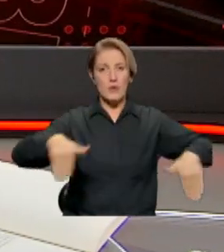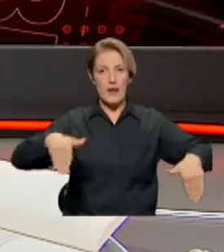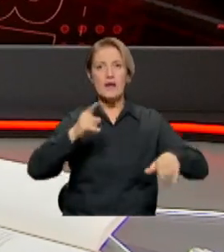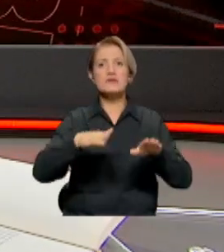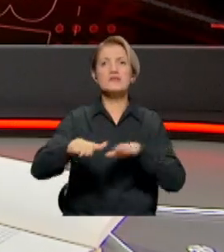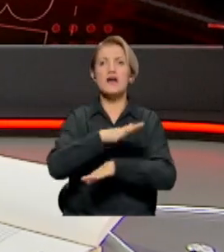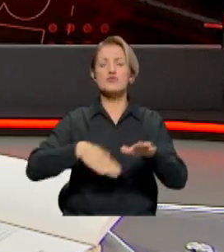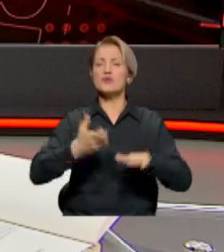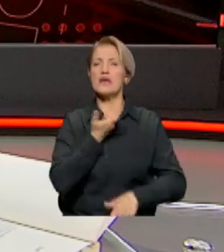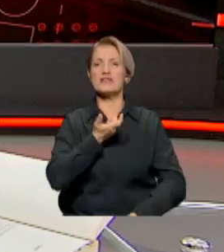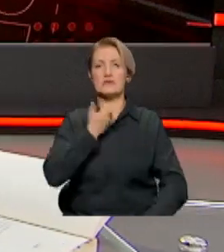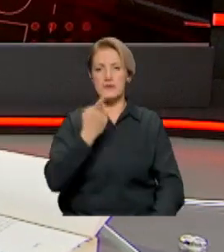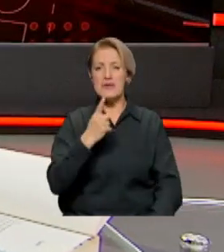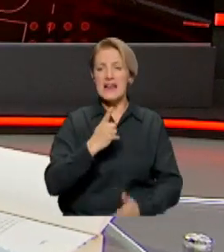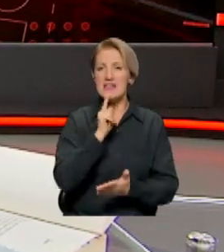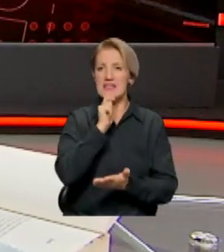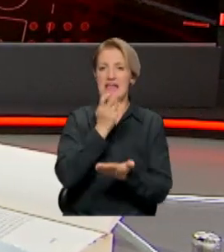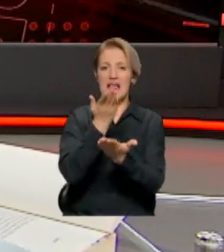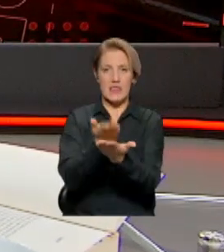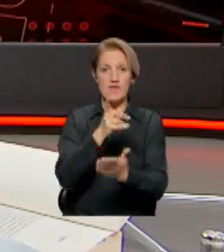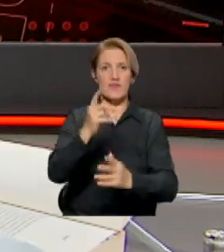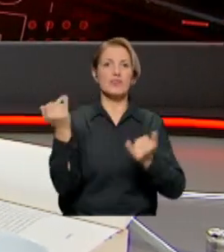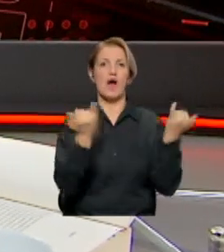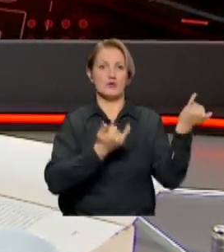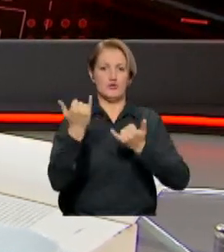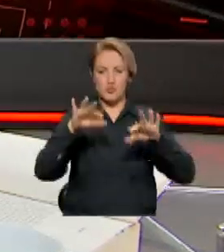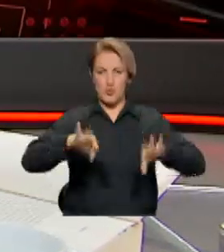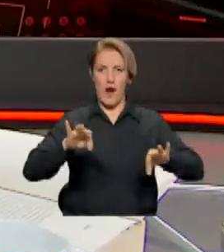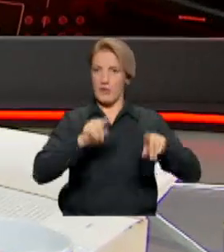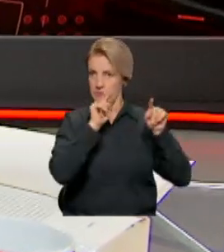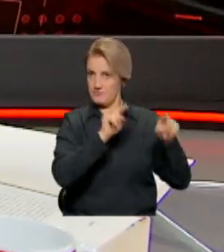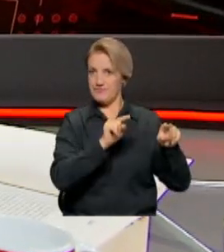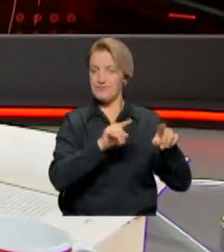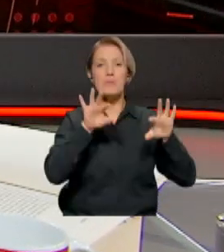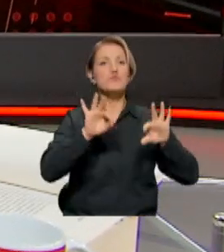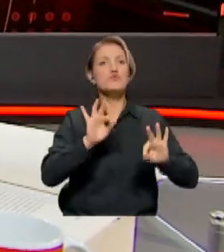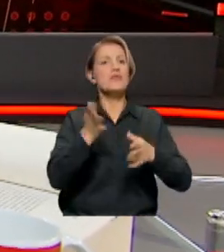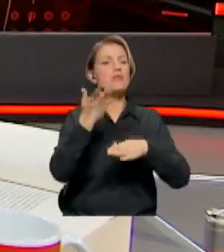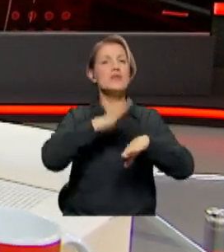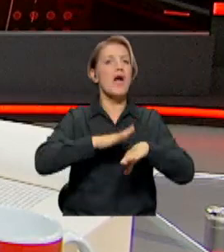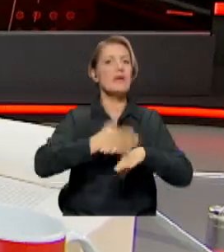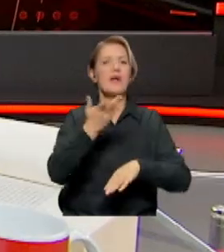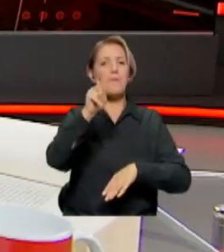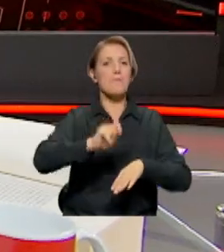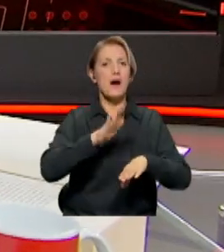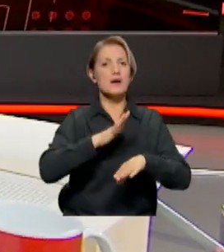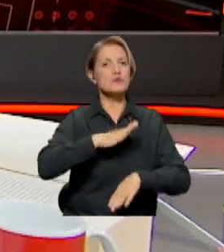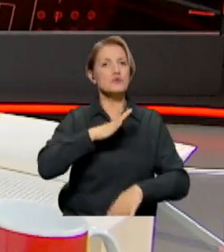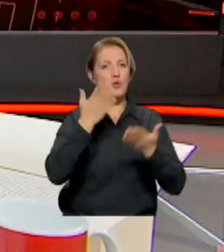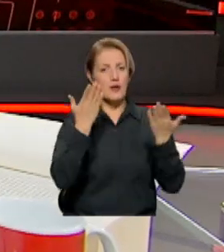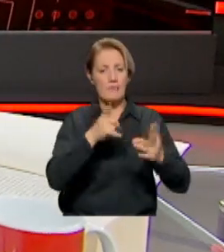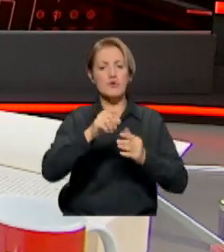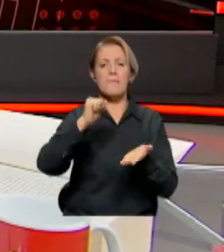sansür yasası bir teklif tartışılıyor konuşuluyor şu anda bununla ne yapmak istiyorlar bununla